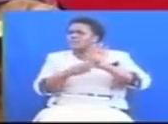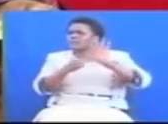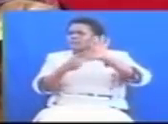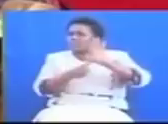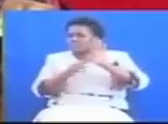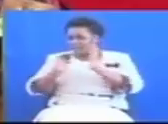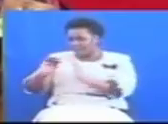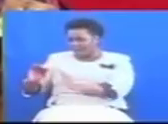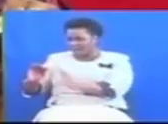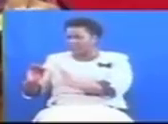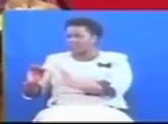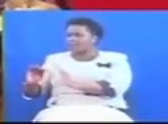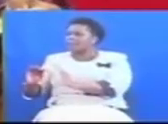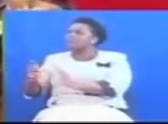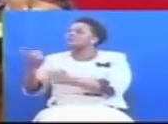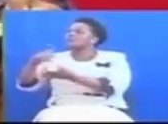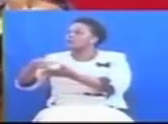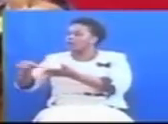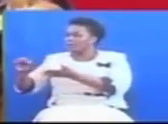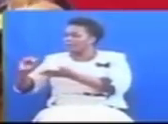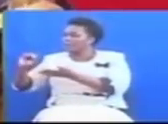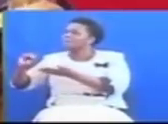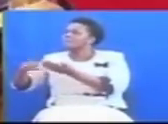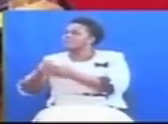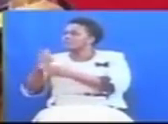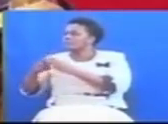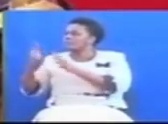waliobaki watalipwa fedha zao shilingi milioni